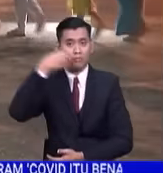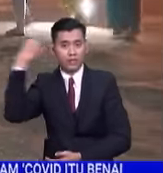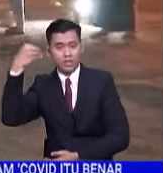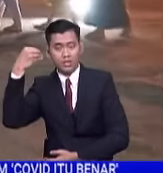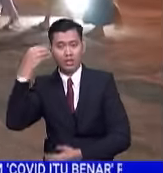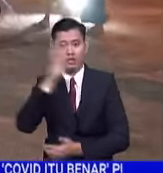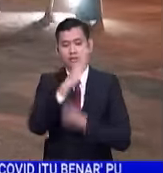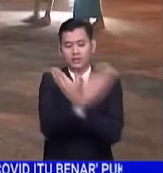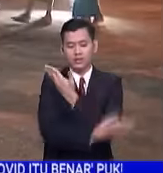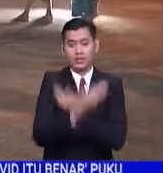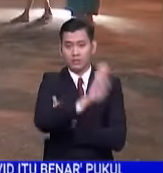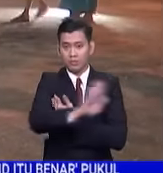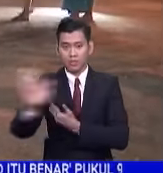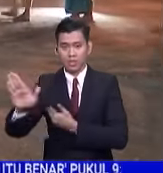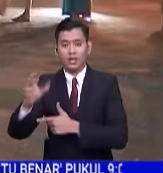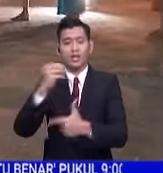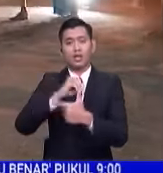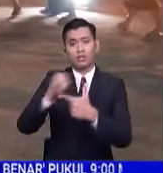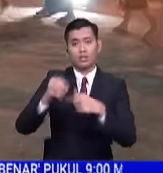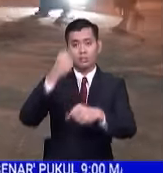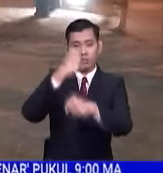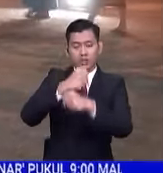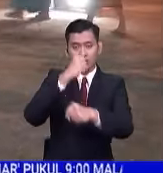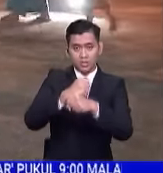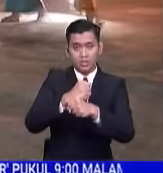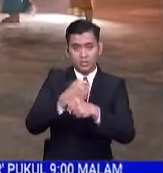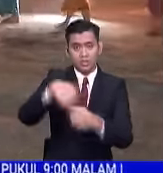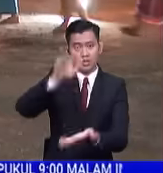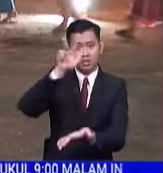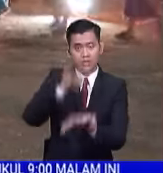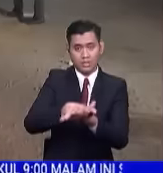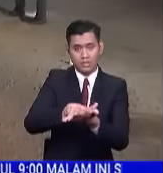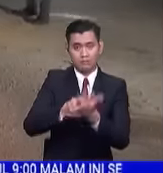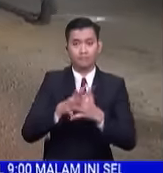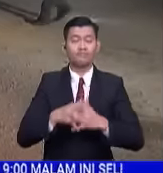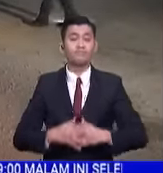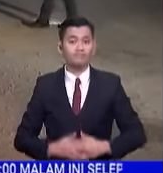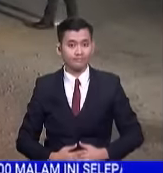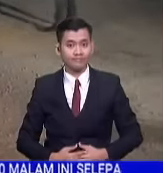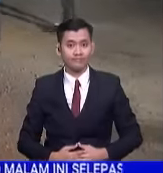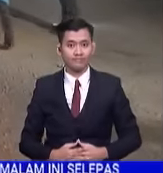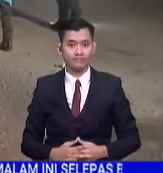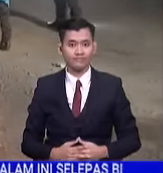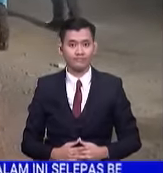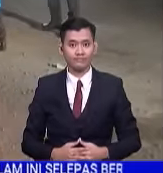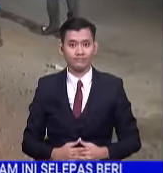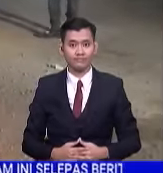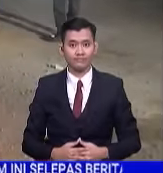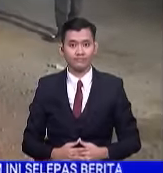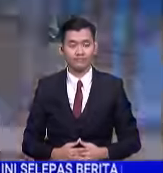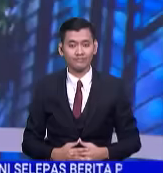bekerja secara sah melalui pelan Reka Liberasi Parti.